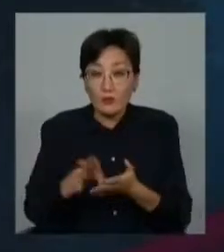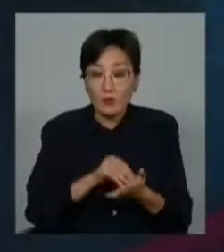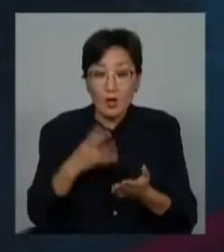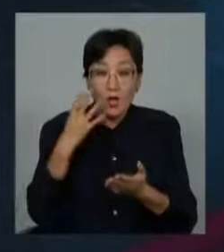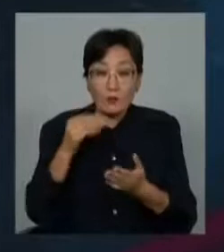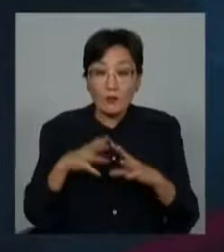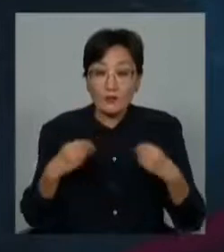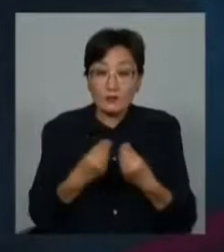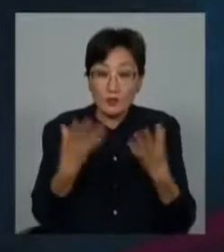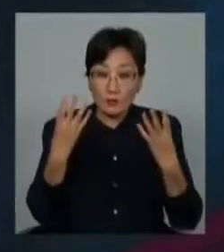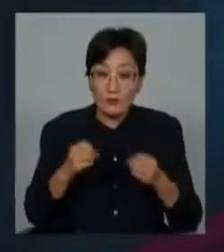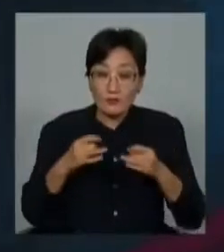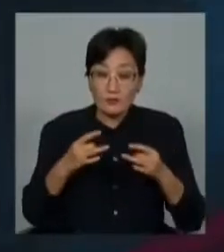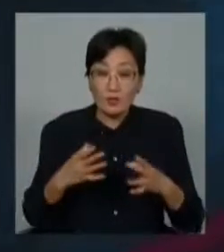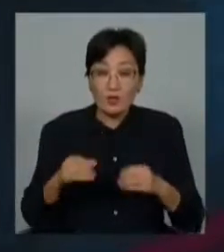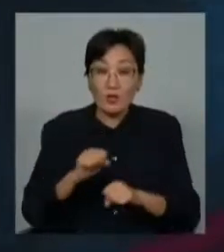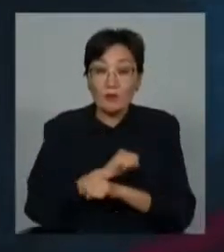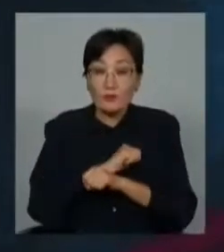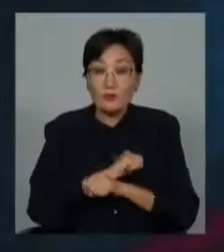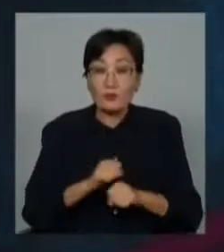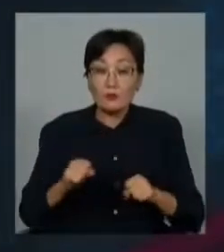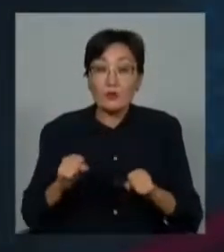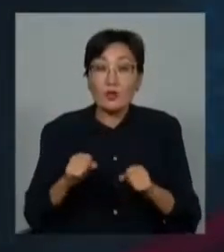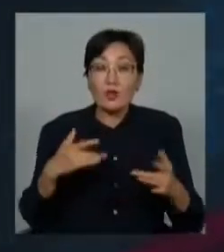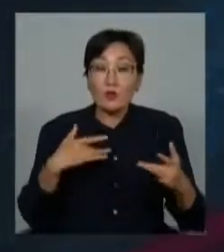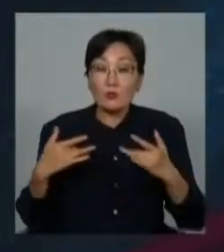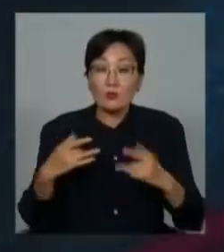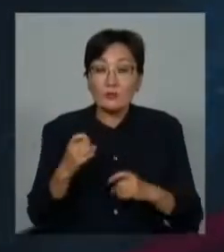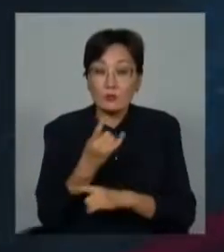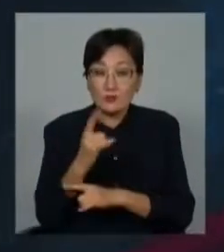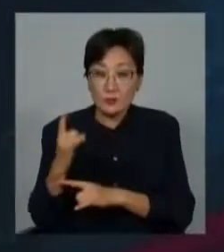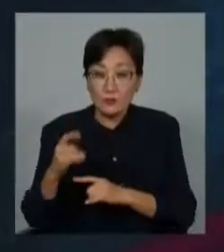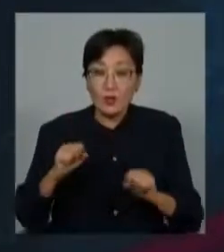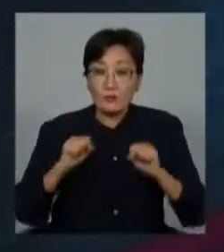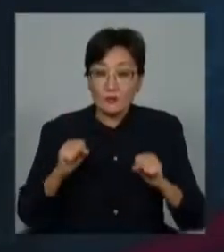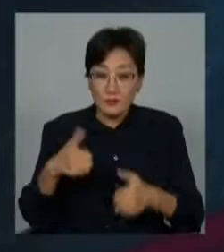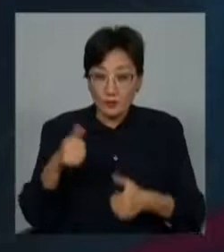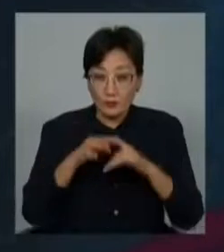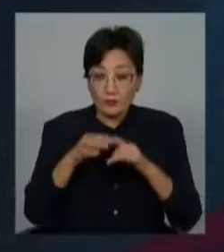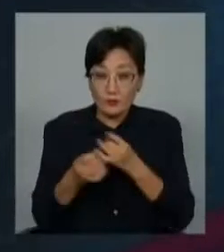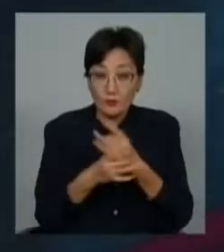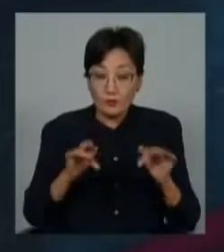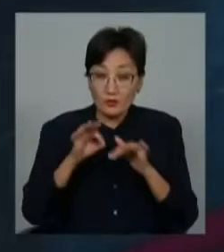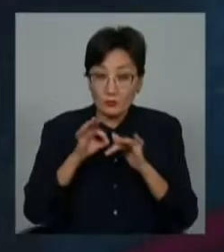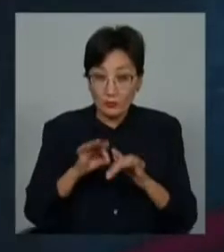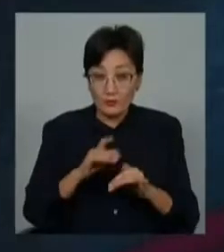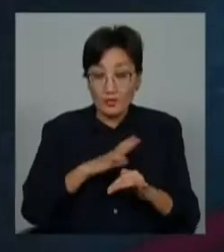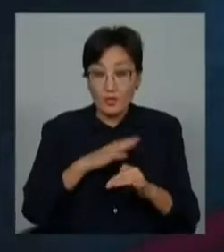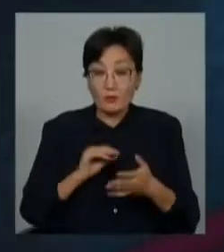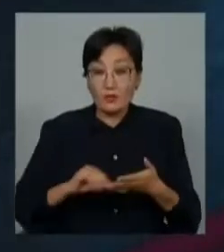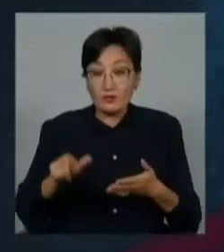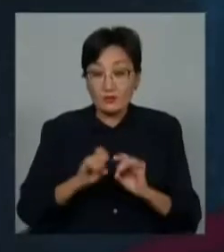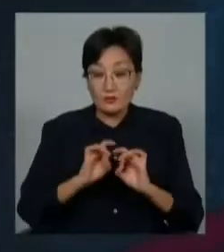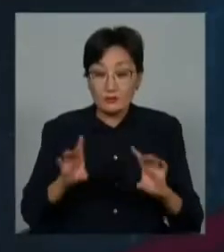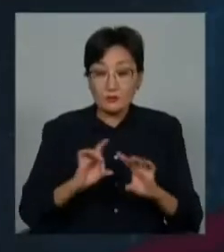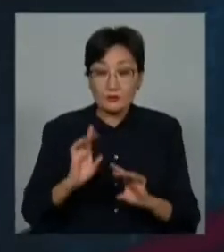Алматыда отбасы күні мерекесі аясында демалыс саябақтары мен қуыршақ театрында спорттық сайыстар өтіп, мәдени шаралар ұйымдастырылған болатын. Әріптесім